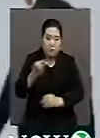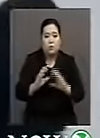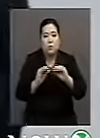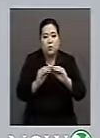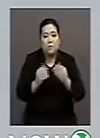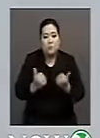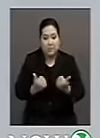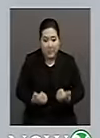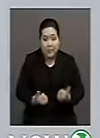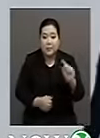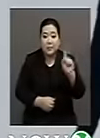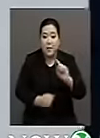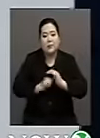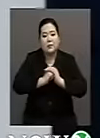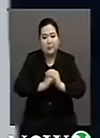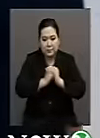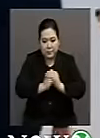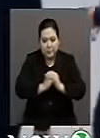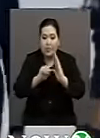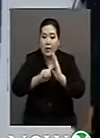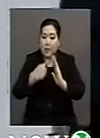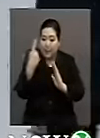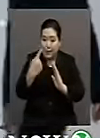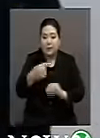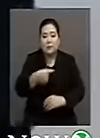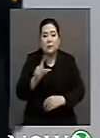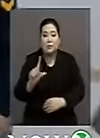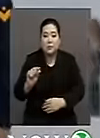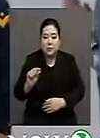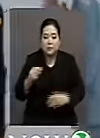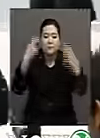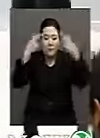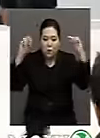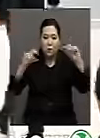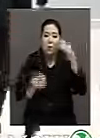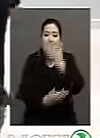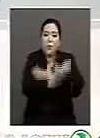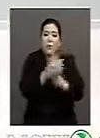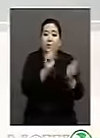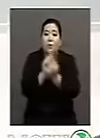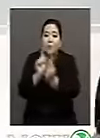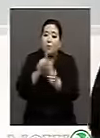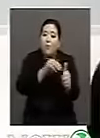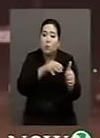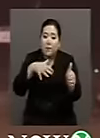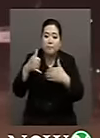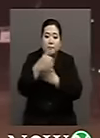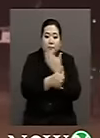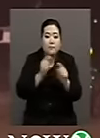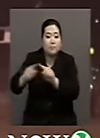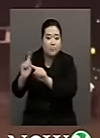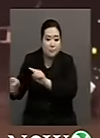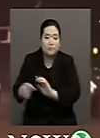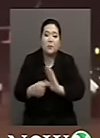นี้ค่ะจัดขึ้นที่ประเทศจีนนะคะเป็นครั้งแรกด้วยนายกก็จะได้มีโอกาสไปพบปะกับบรรดาผู้นำโลกค่ะหลาย